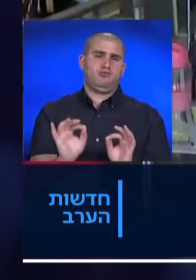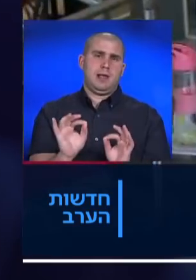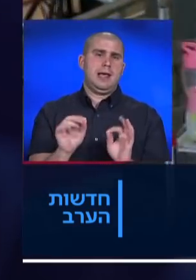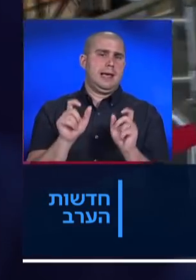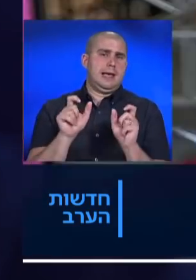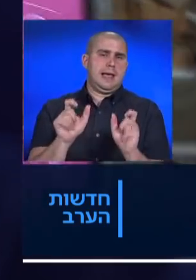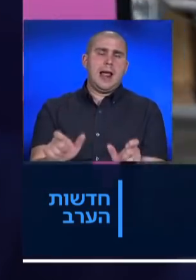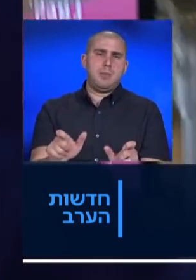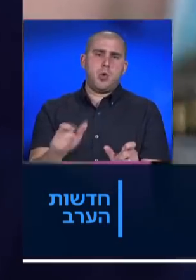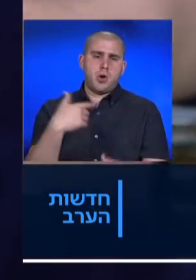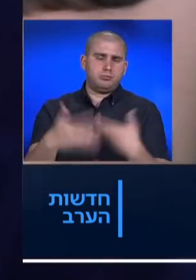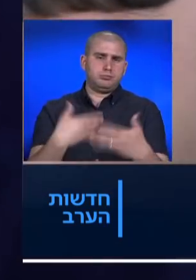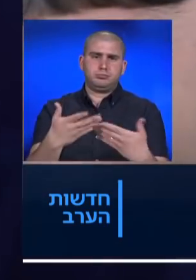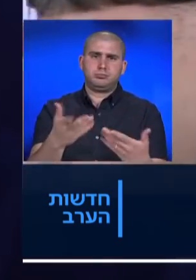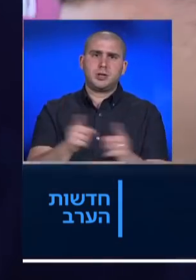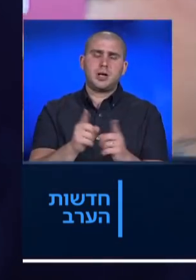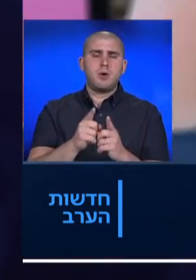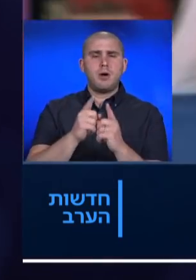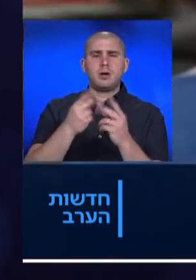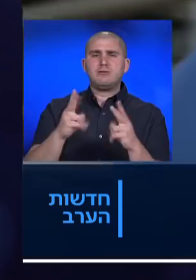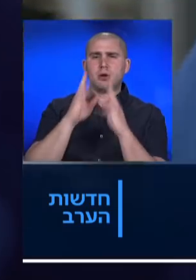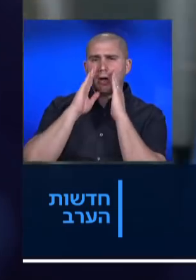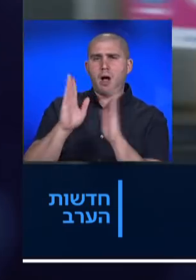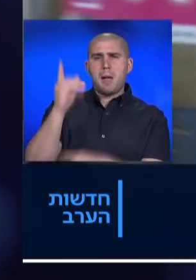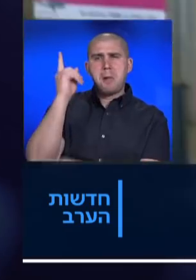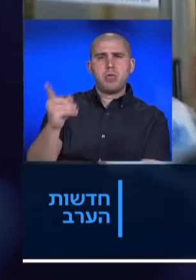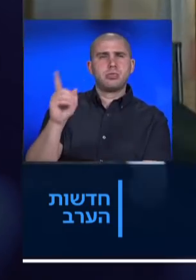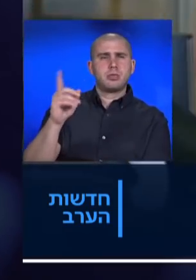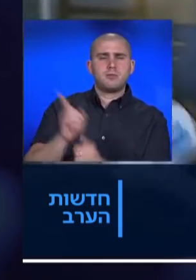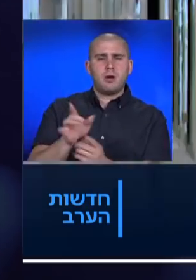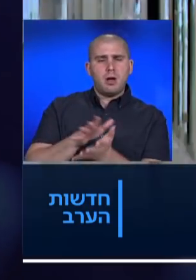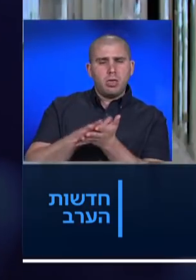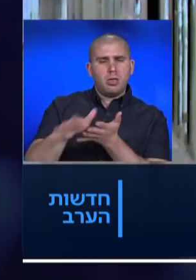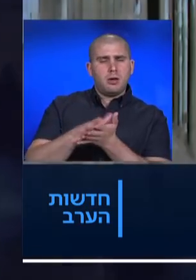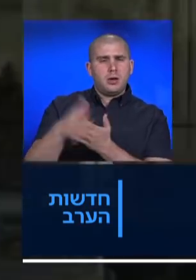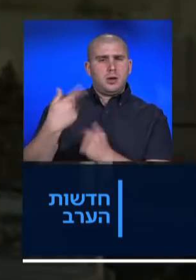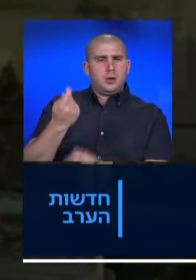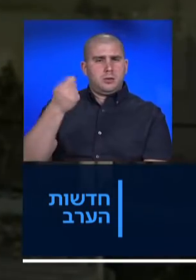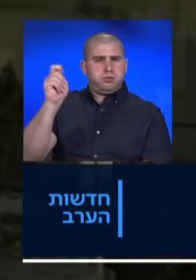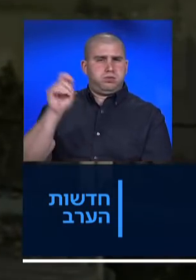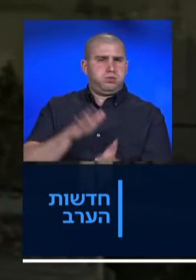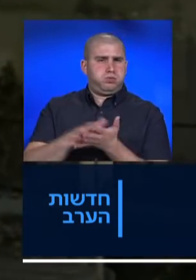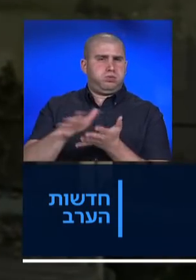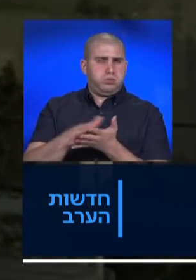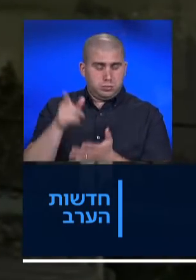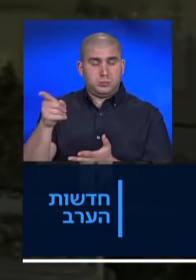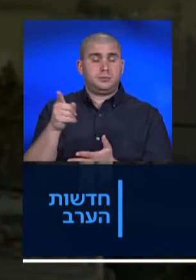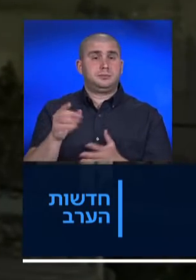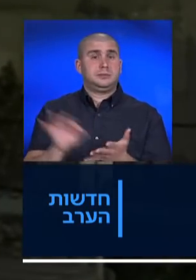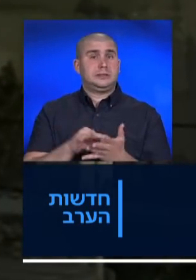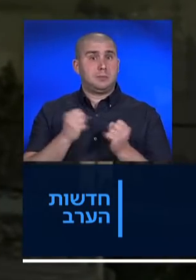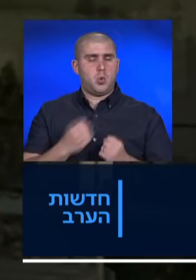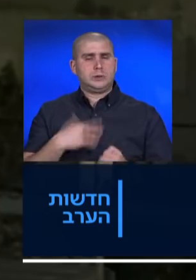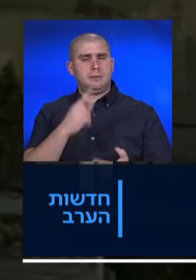המשך ההסתמכות על אותן מלוניות, על אותן רבה מאוד במשרד הביטחון דוחפים לבטל אותן,